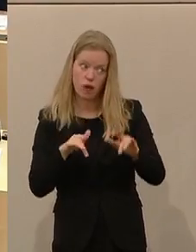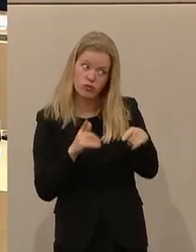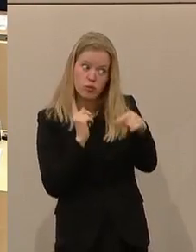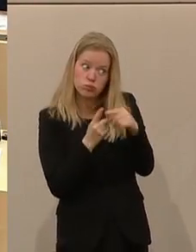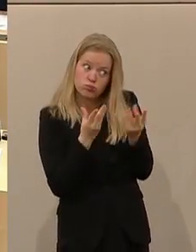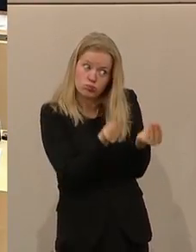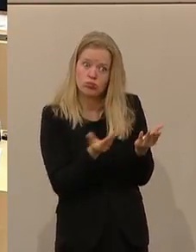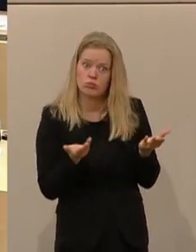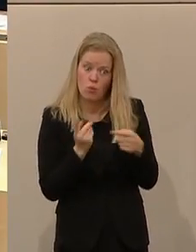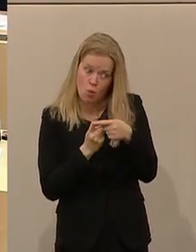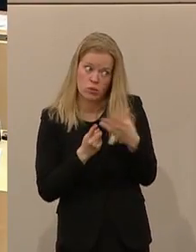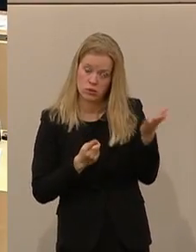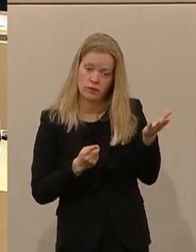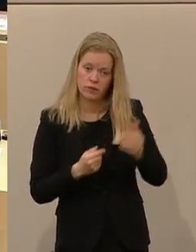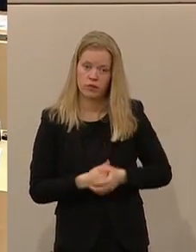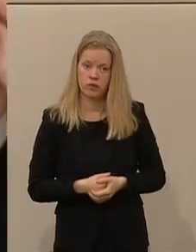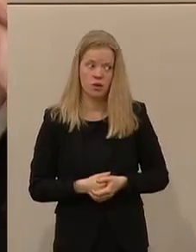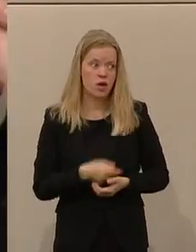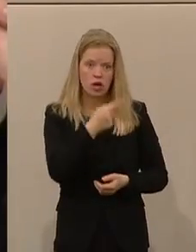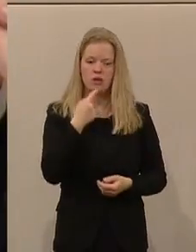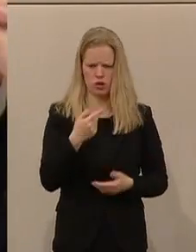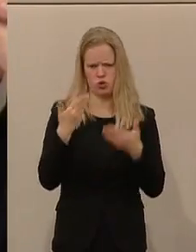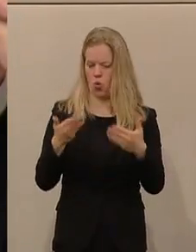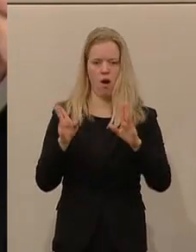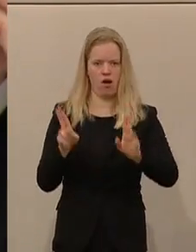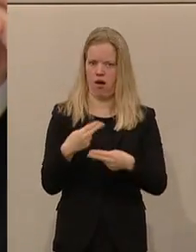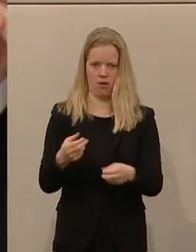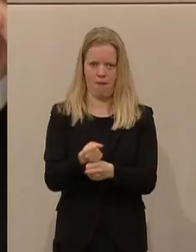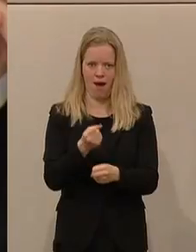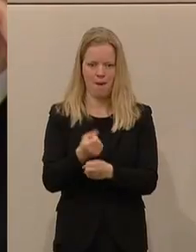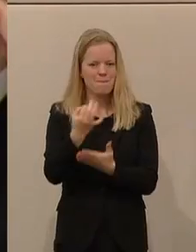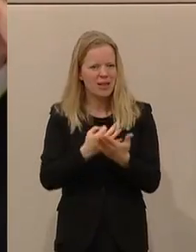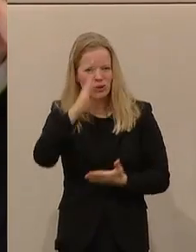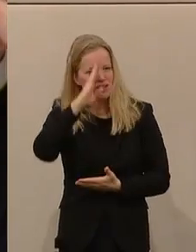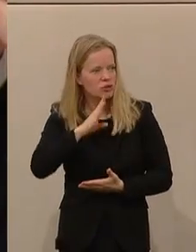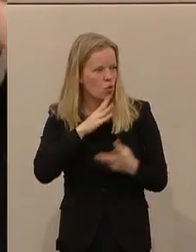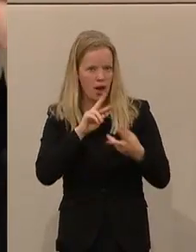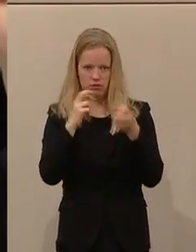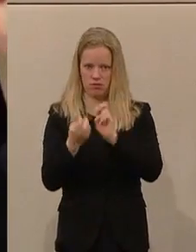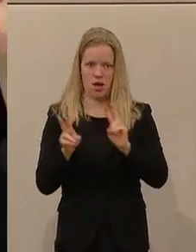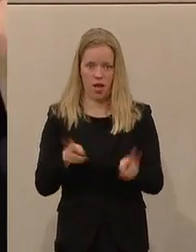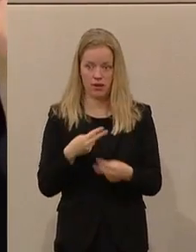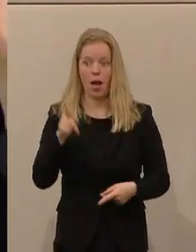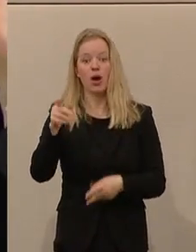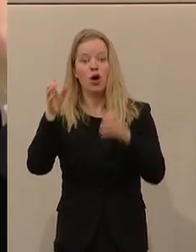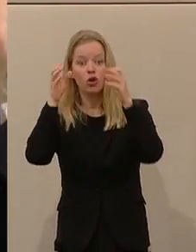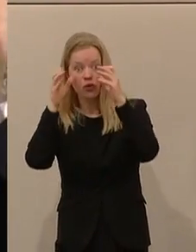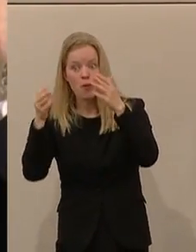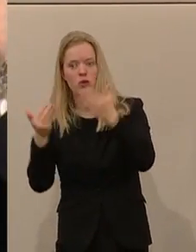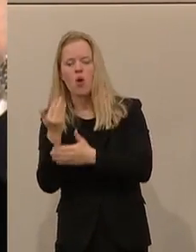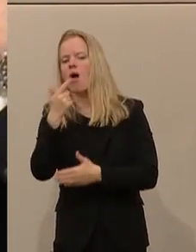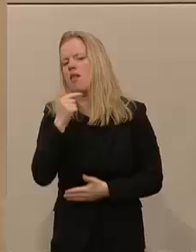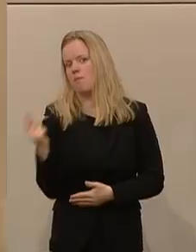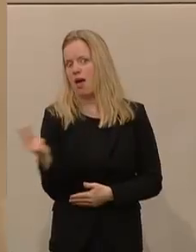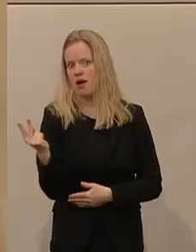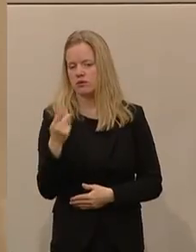Pluspunkt eintragen, ja? Und der gesagt hat, ja, das machen wir nicht so bei der Bildungsdirektion. Und es war die ÖVP neu und alt